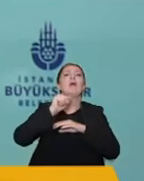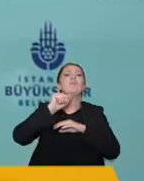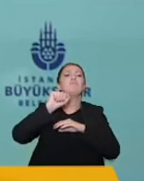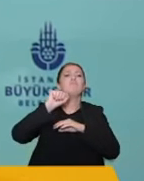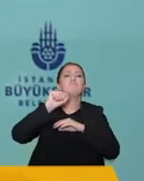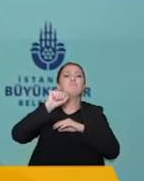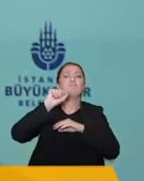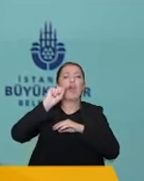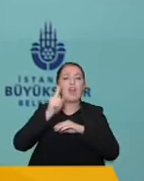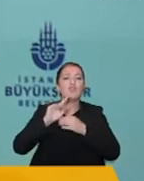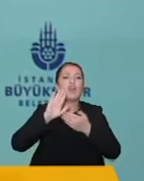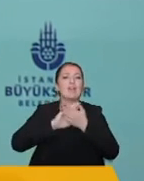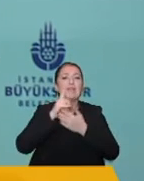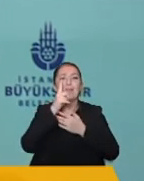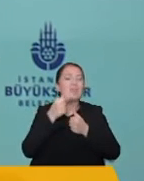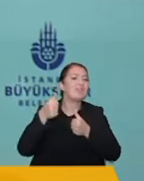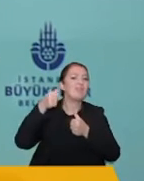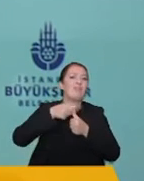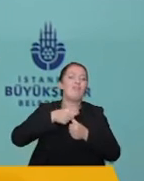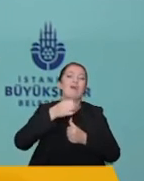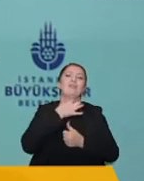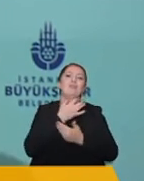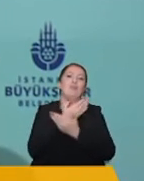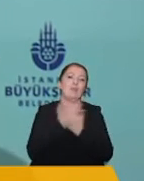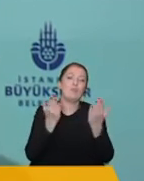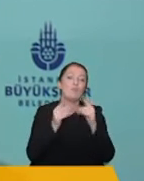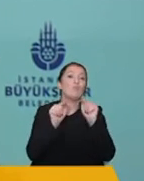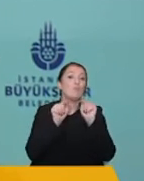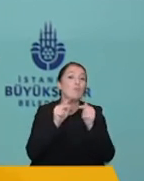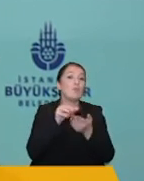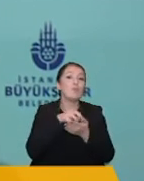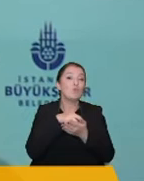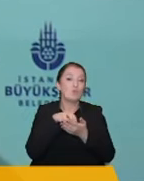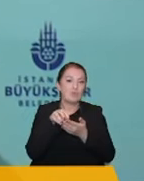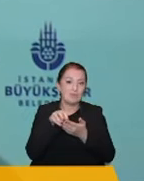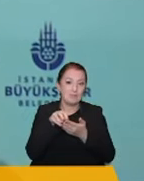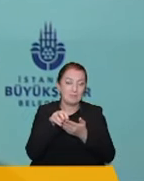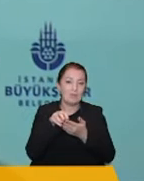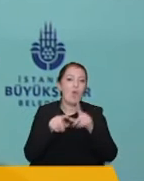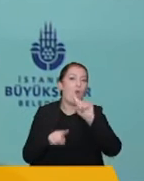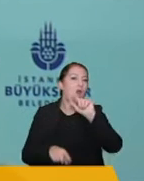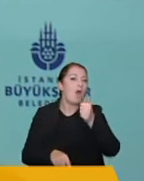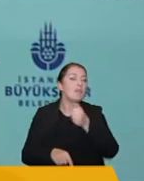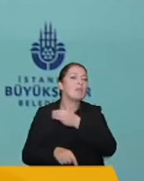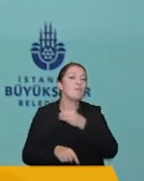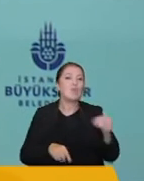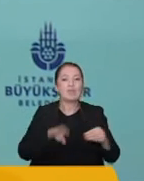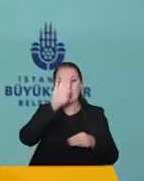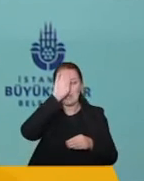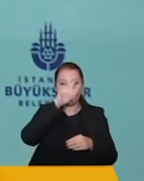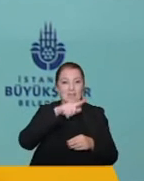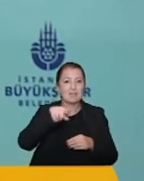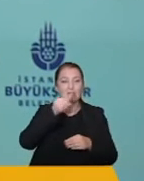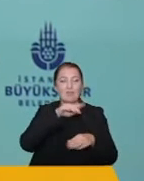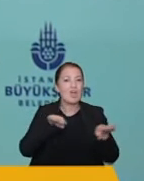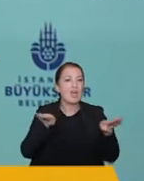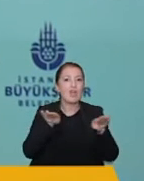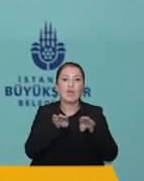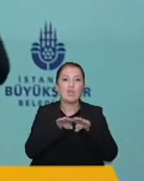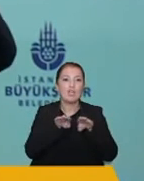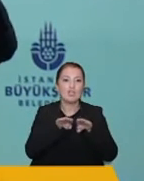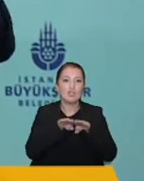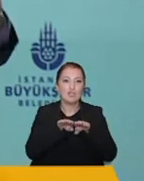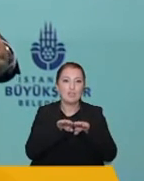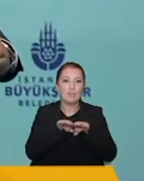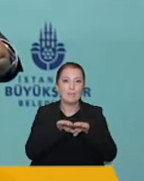arkadaşlarıma bir kez daha teşekkür ediyorum. Bu bütçenin 16 milyon İstanbul'umuza eşit